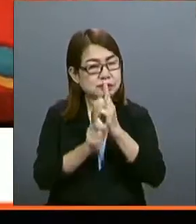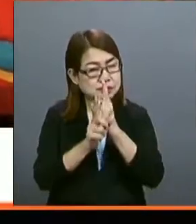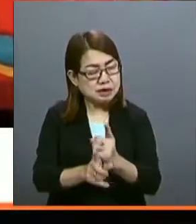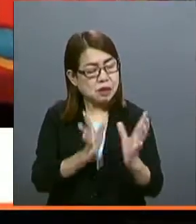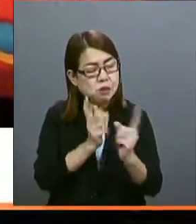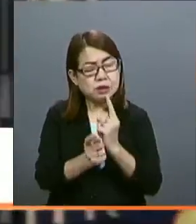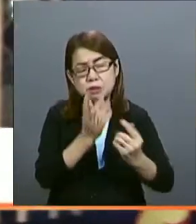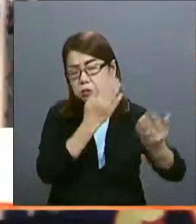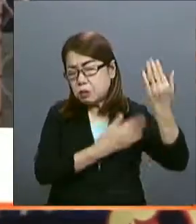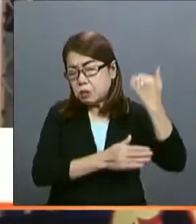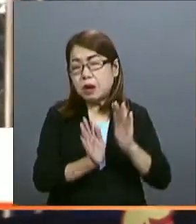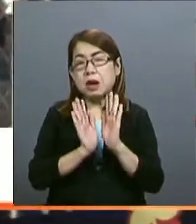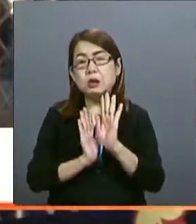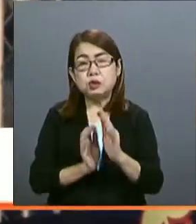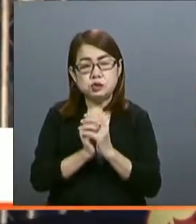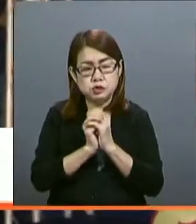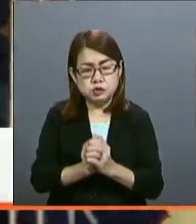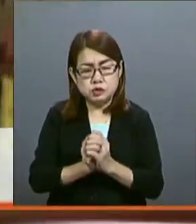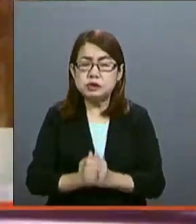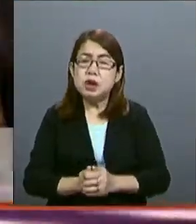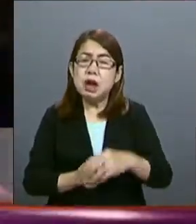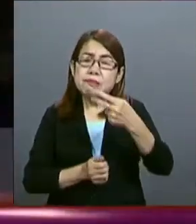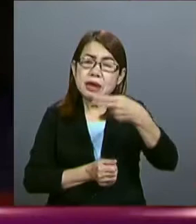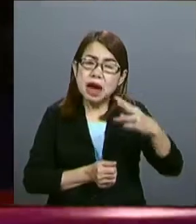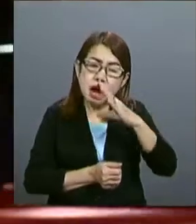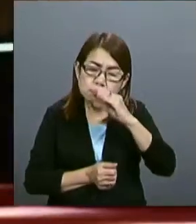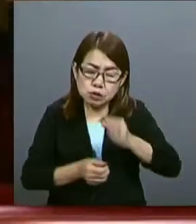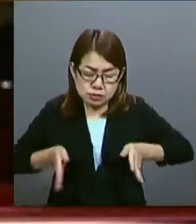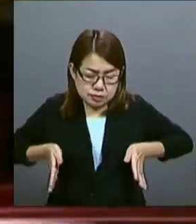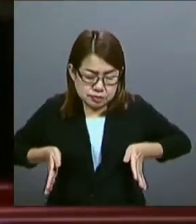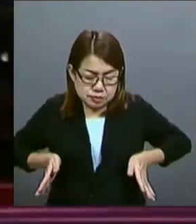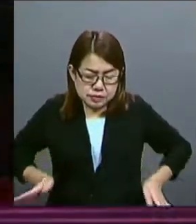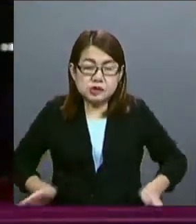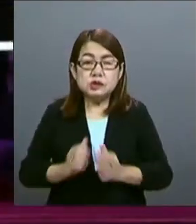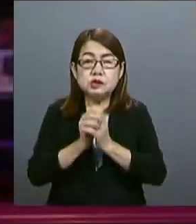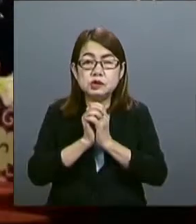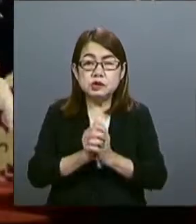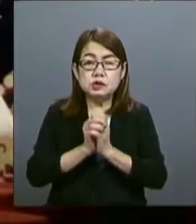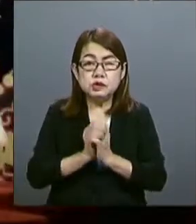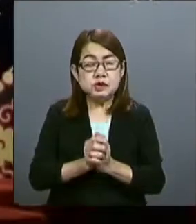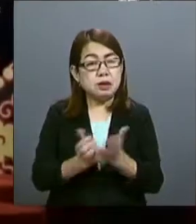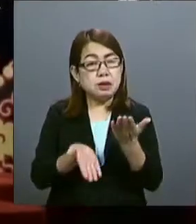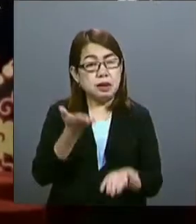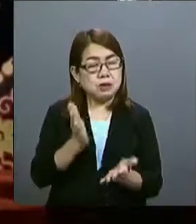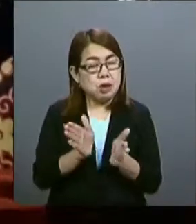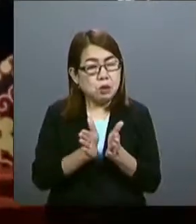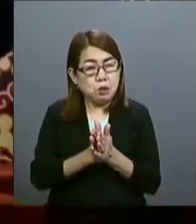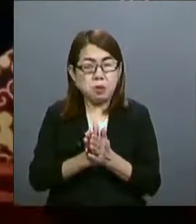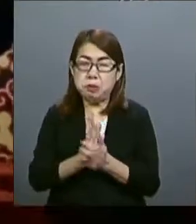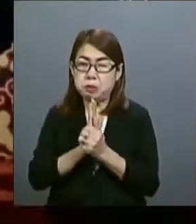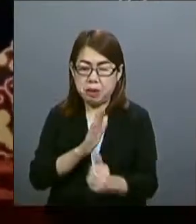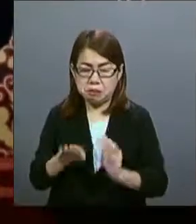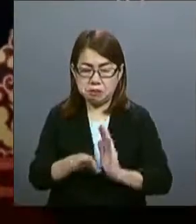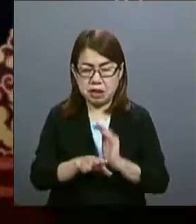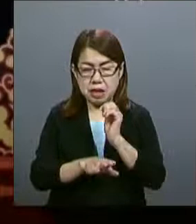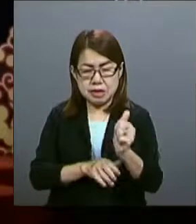เด่นทั้งเรื่องของภาษาชุดแต่งกายรวมถึงการแสดงความสามารถและยังเป็นกิจกรรมที่เป็นประโย